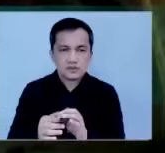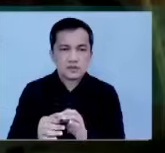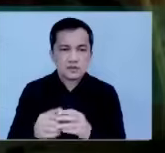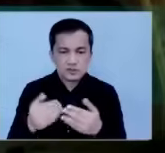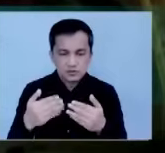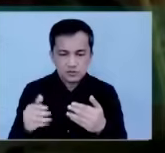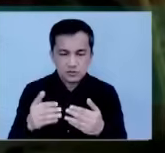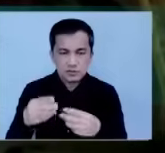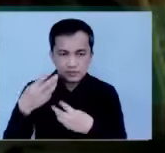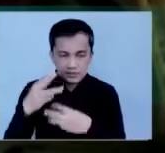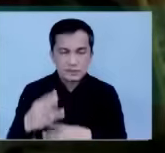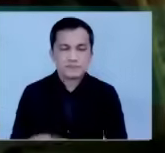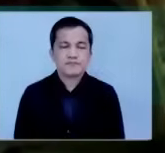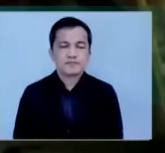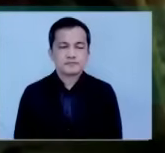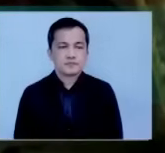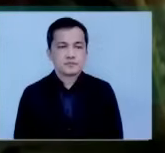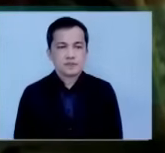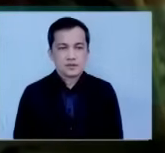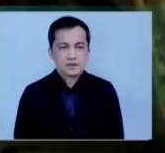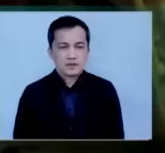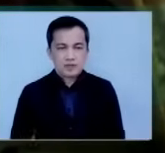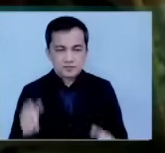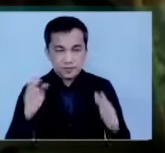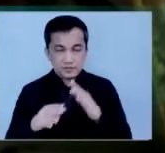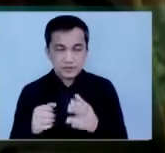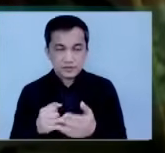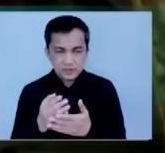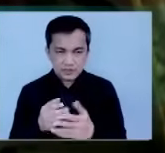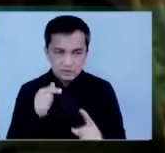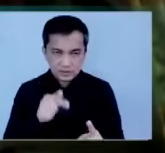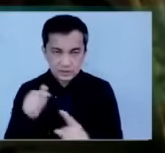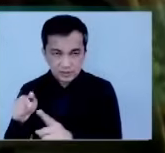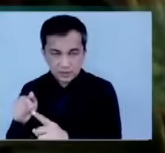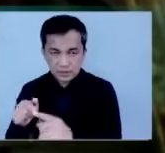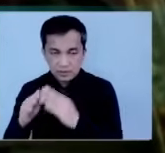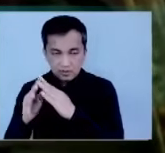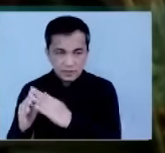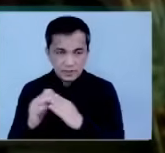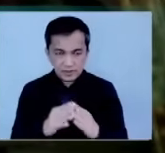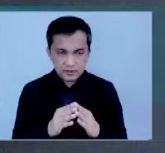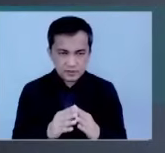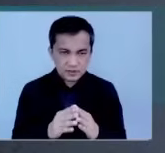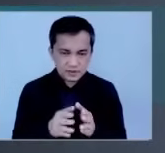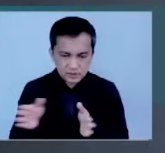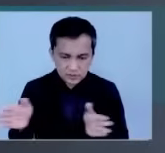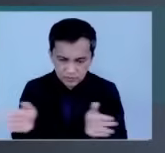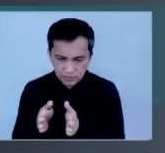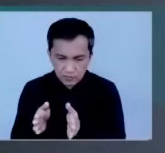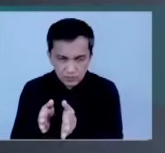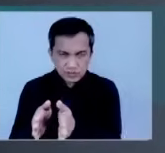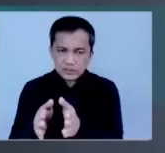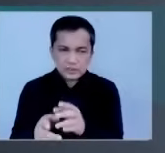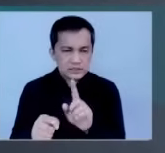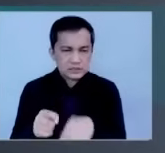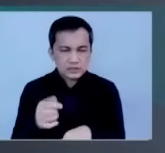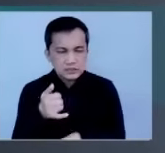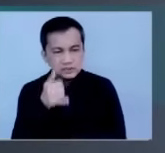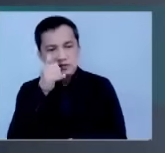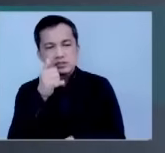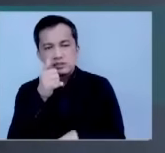napasok ang problema ilan sa mga tinarget na bahay ay nasa mga eskinitang Hindi abot ng mga